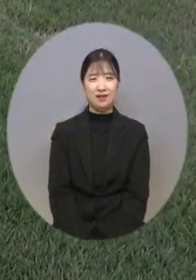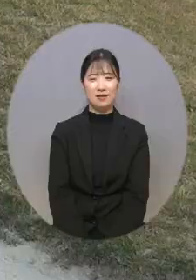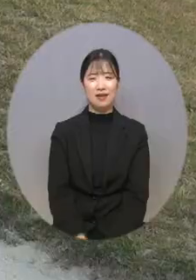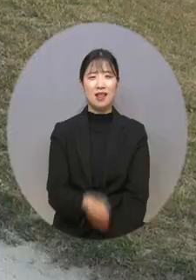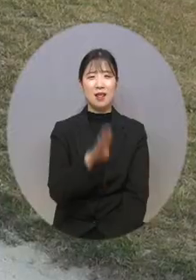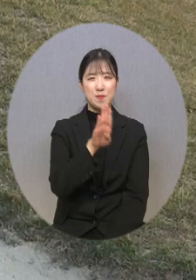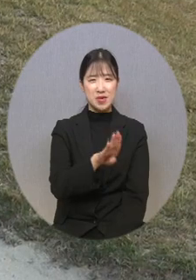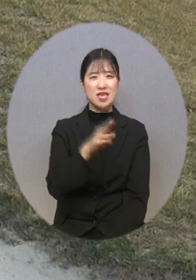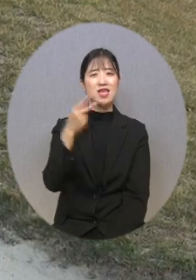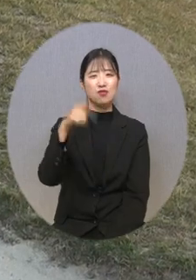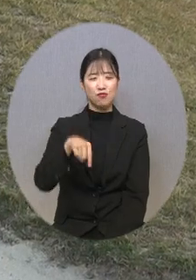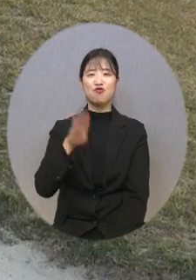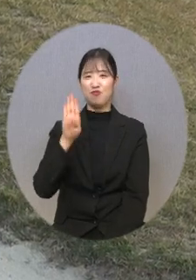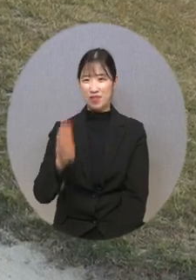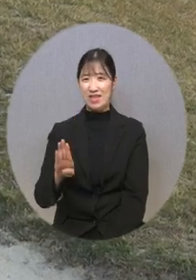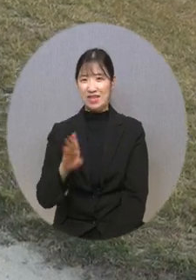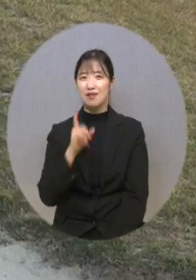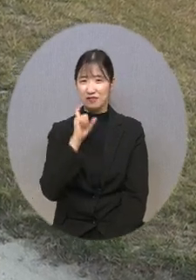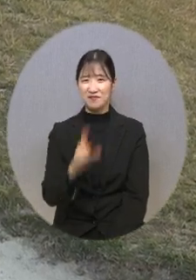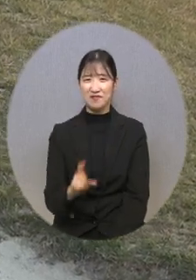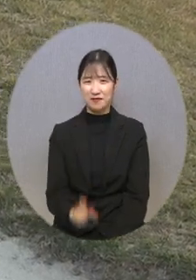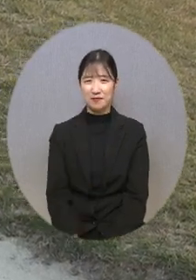B2B.